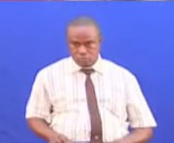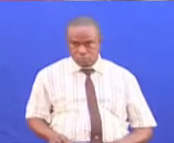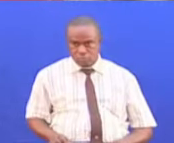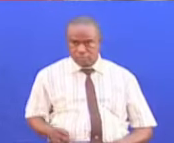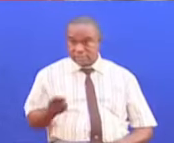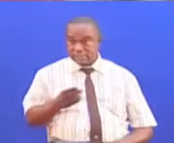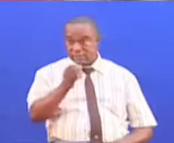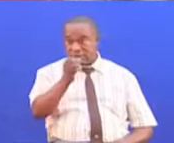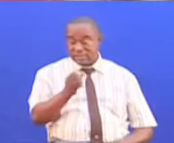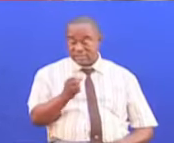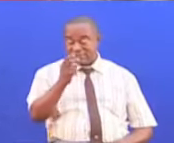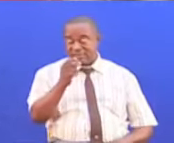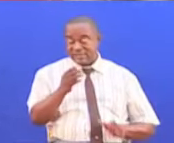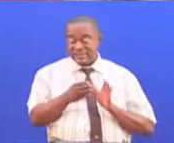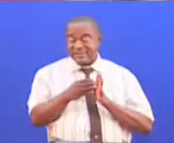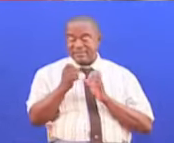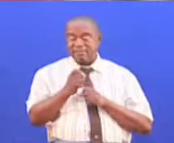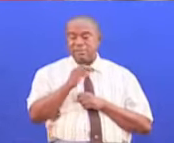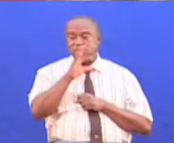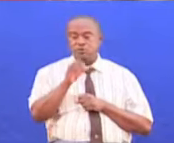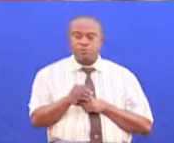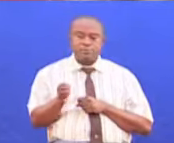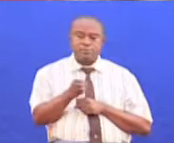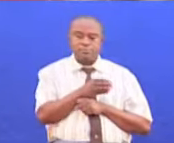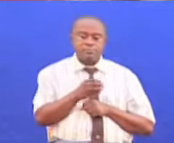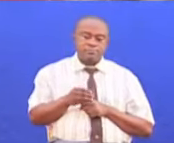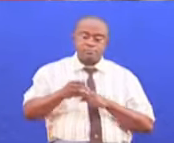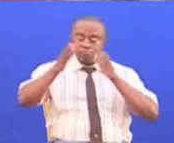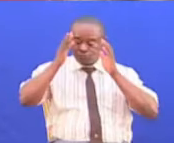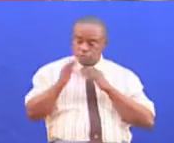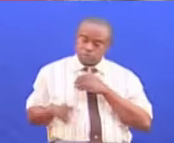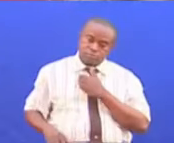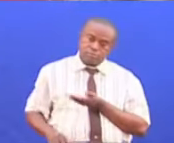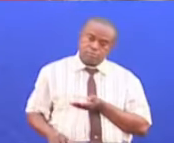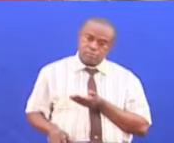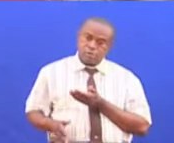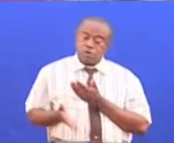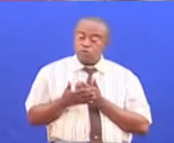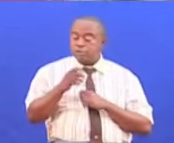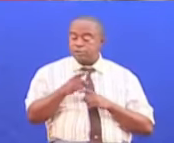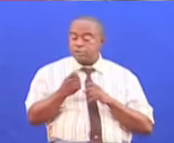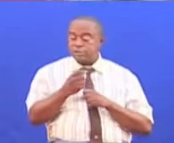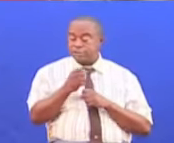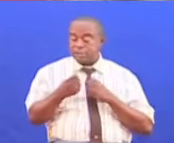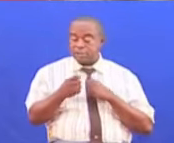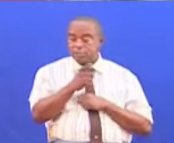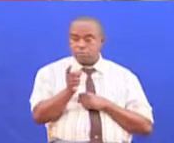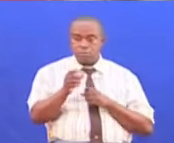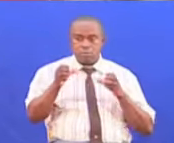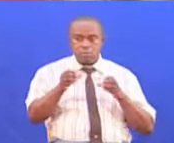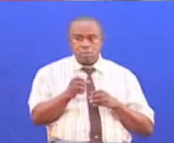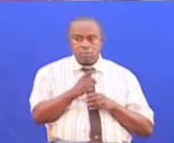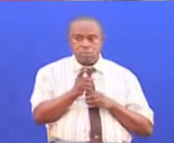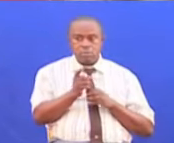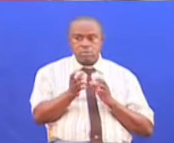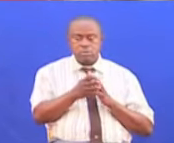na 29% Ya baje yote MH eshima spik Ili kabana na chang moto hii Kama